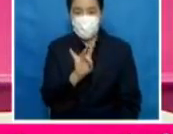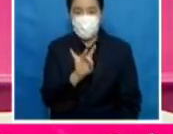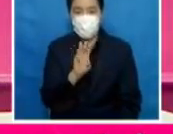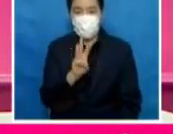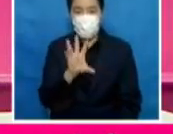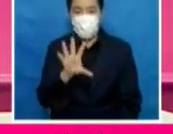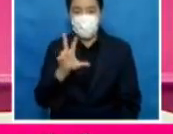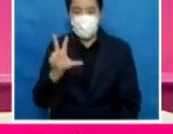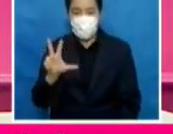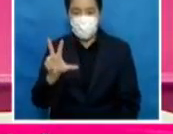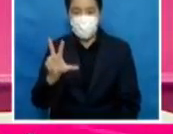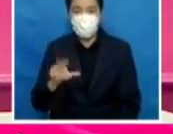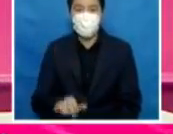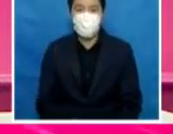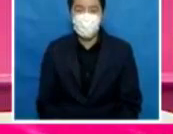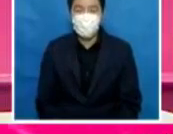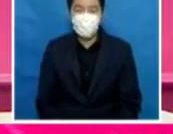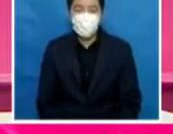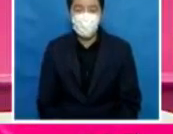5958653